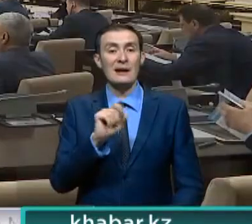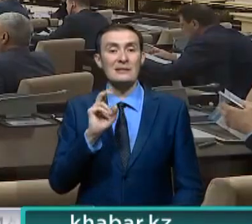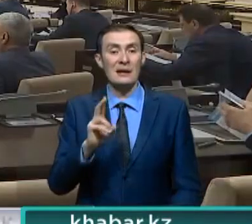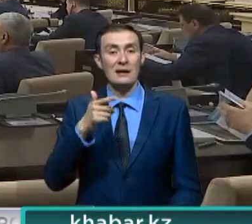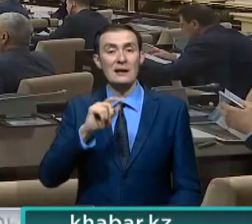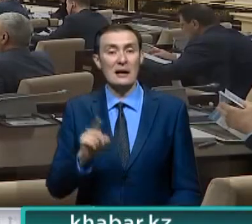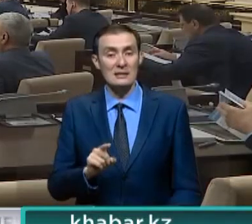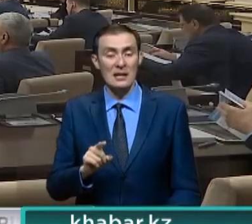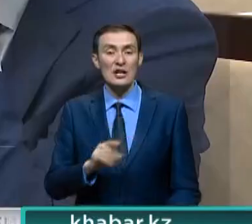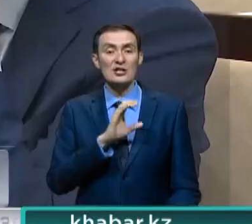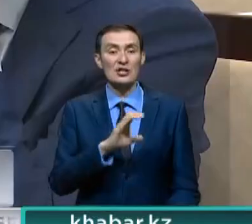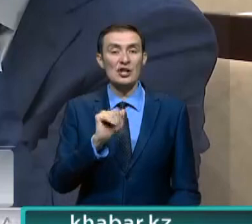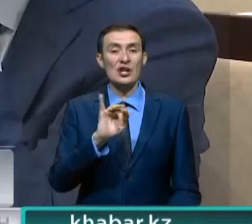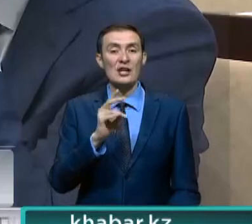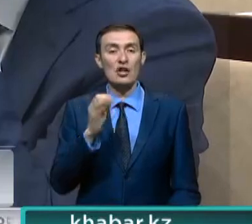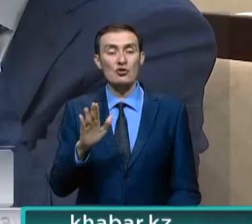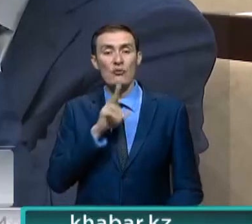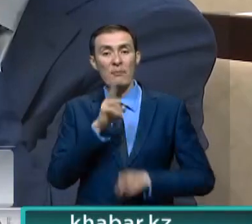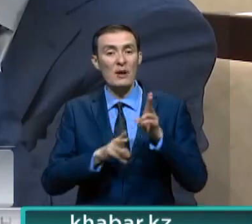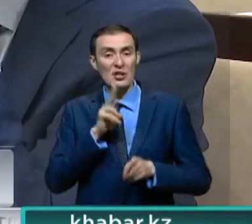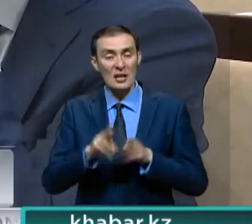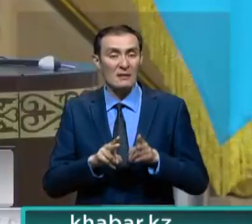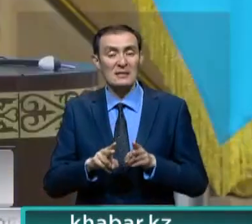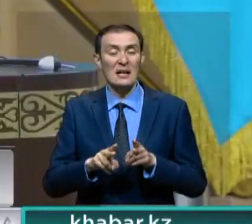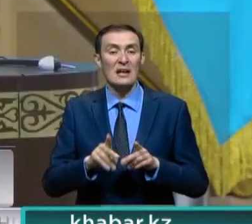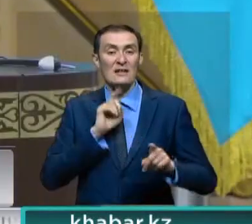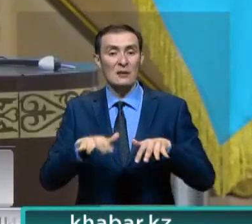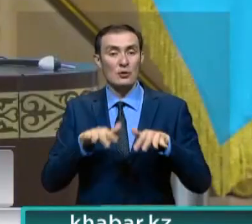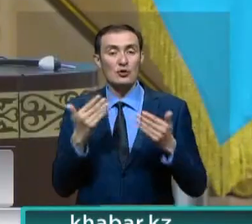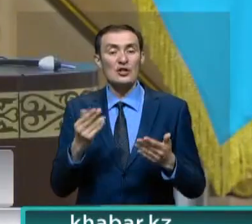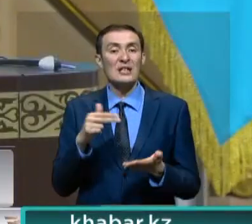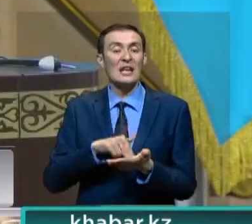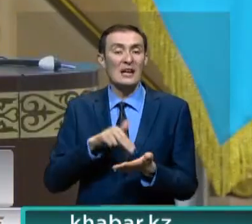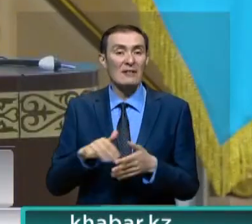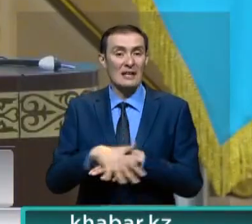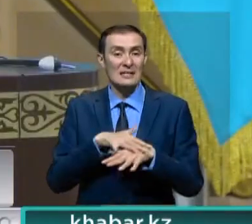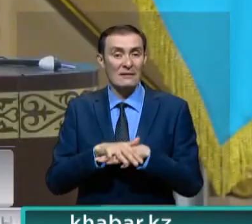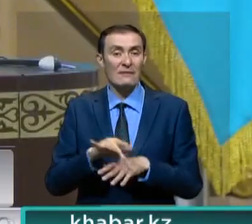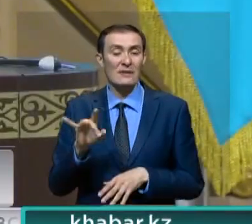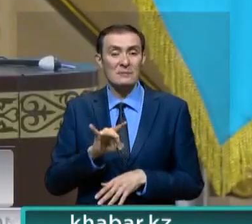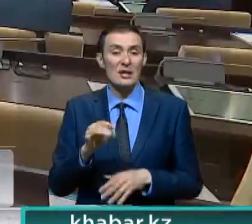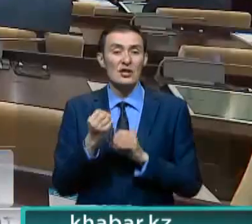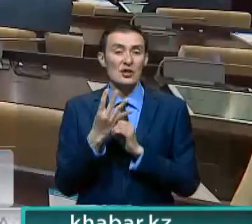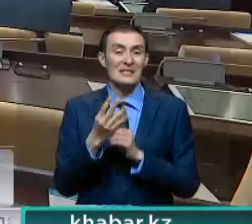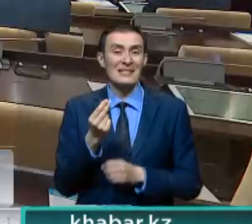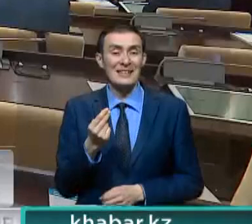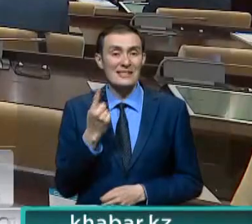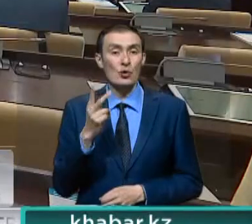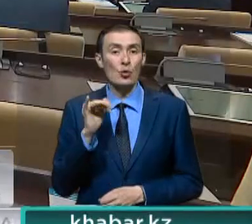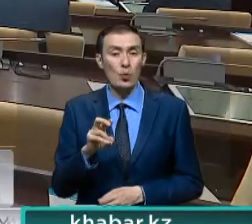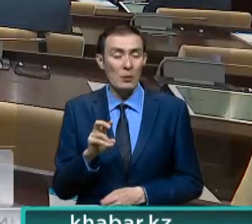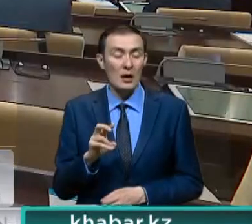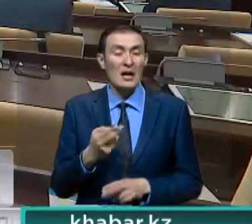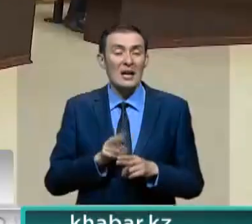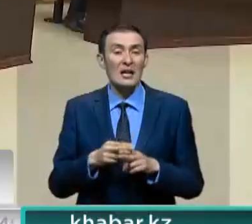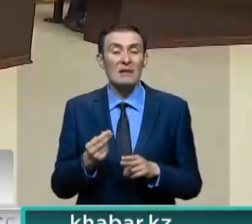Сенате. Санжар Жаркешев пожаловался парламентариям, что нынешний тариф для населения в размере в среднем 14 тенге за куб уже